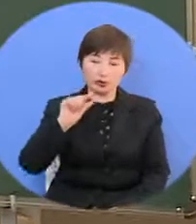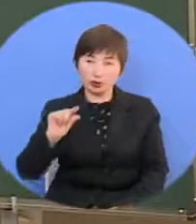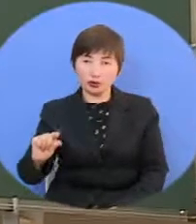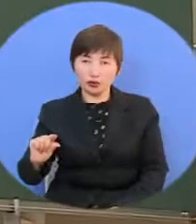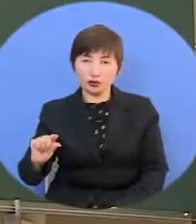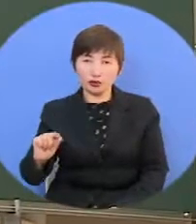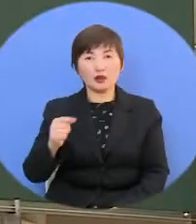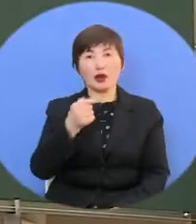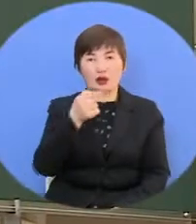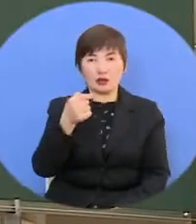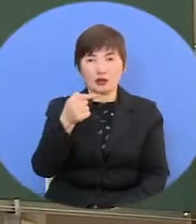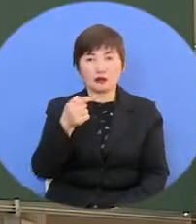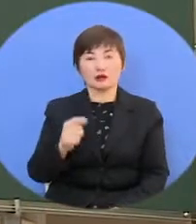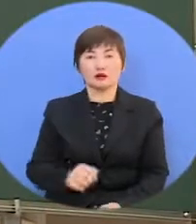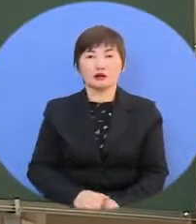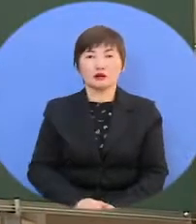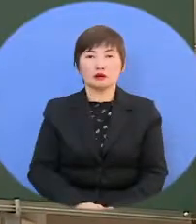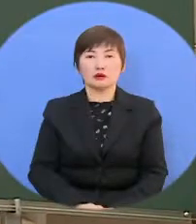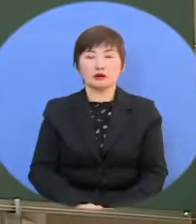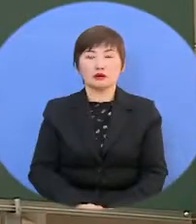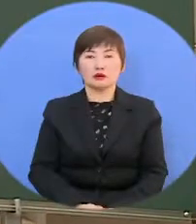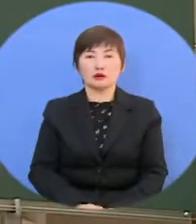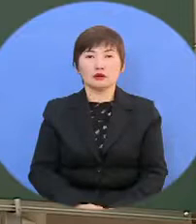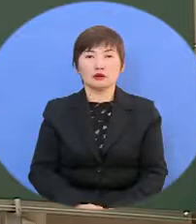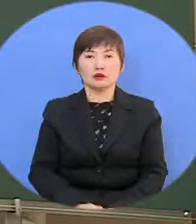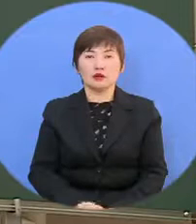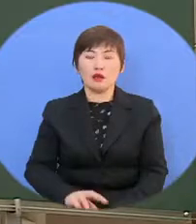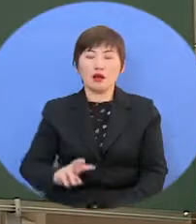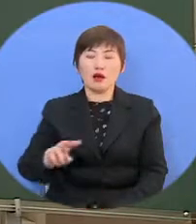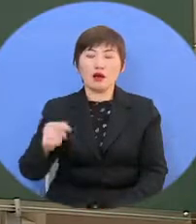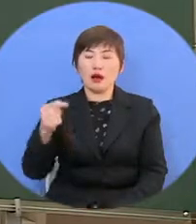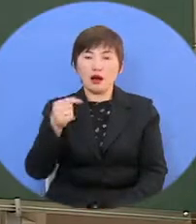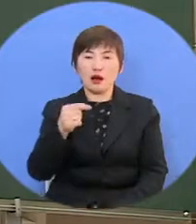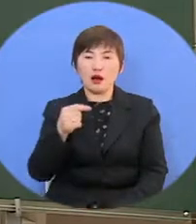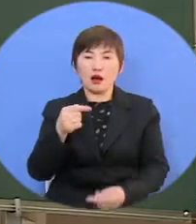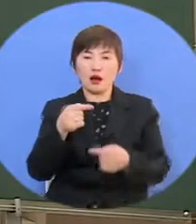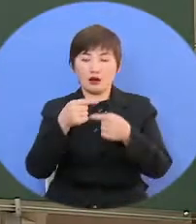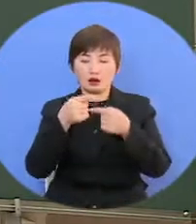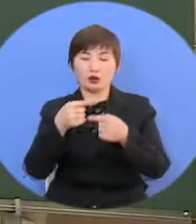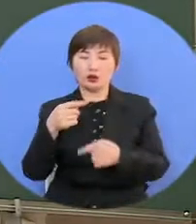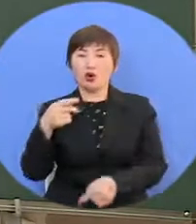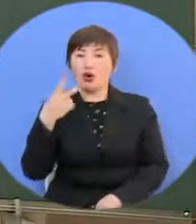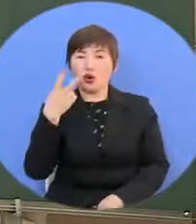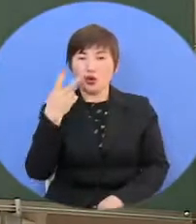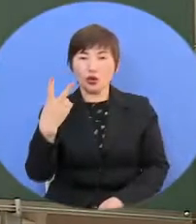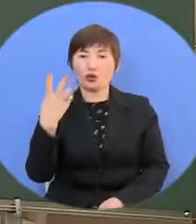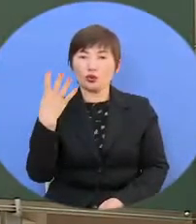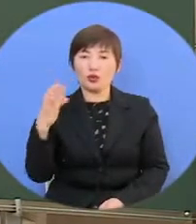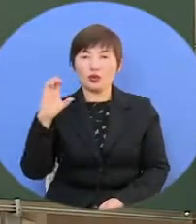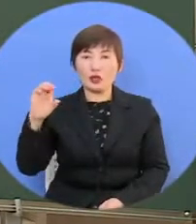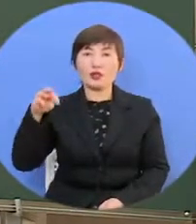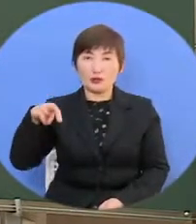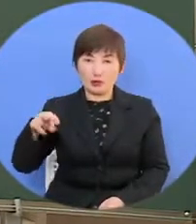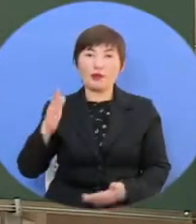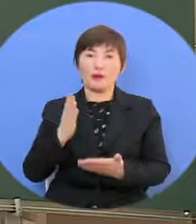охин хамгийн намхан охины зөрүү нь бол 24 см байна гэсэн үг.